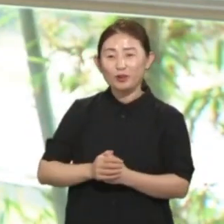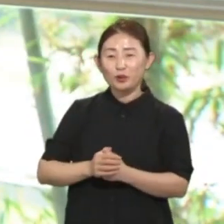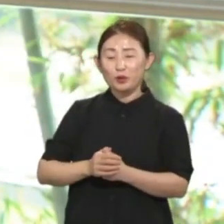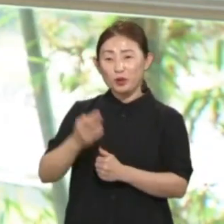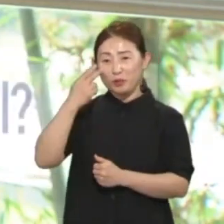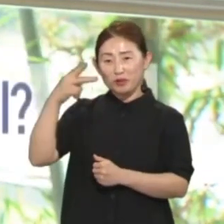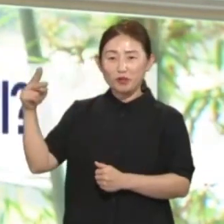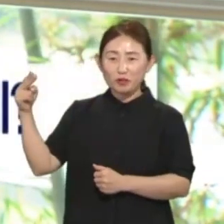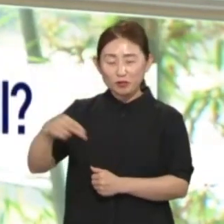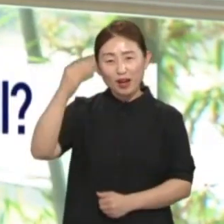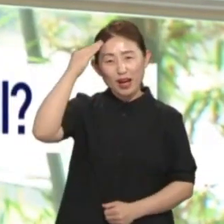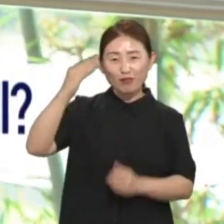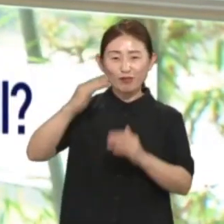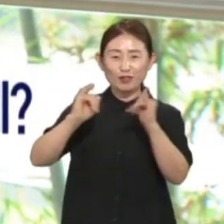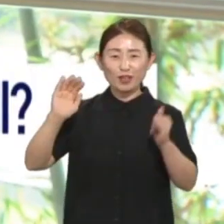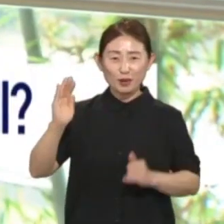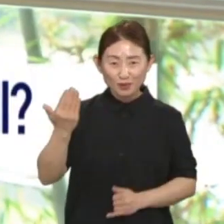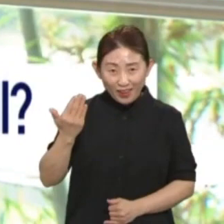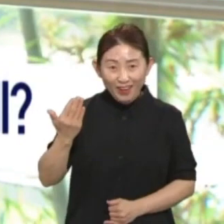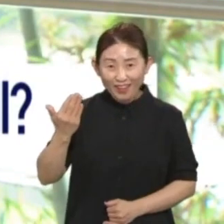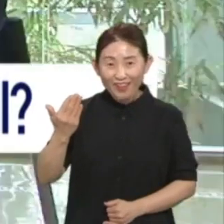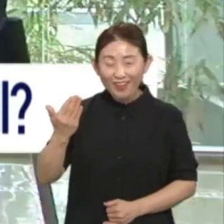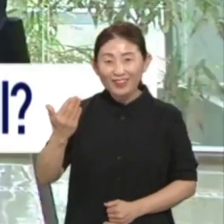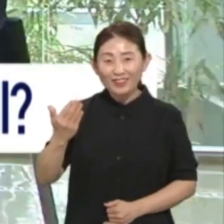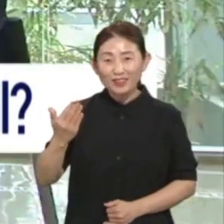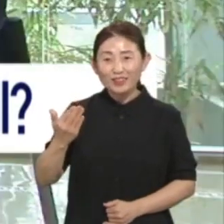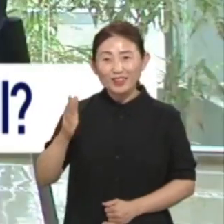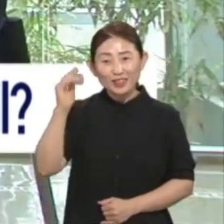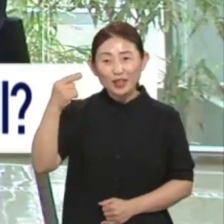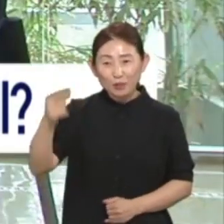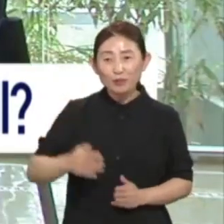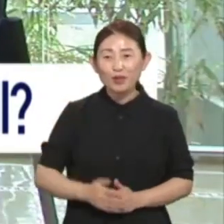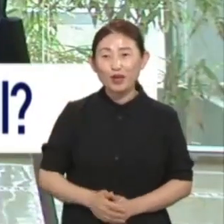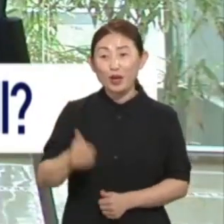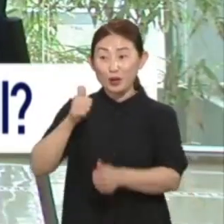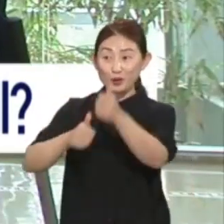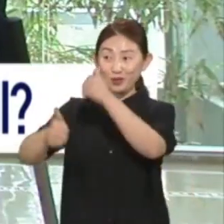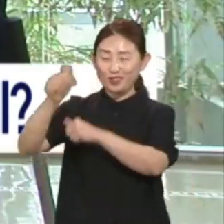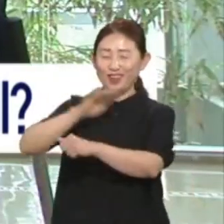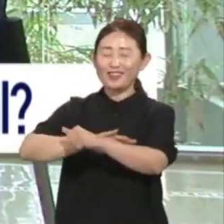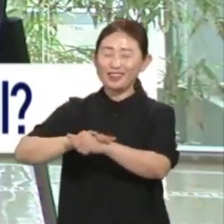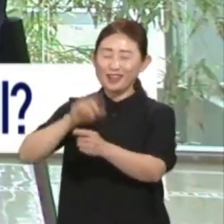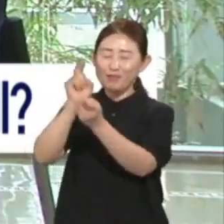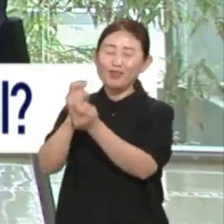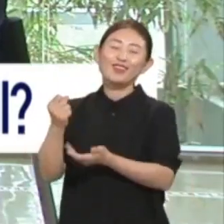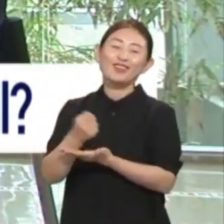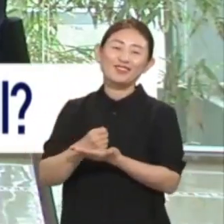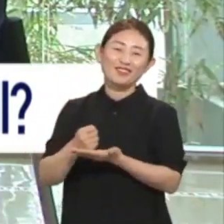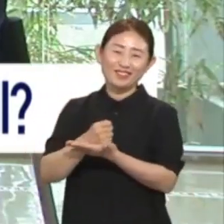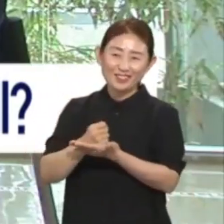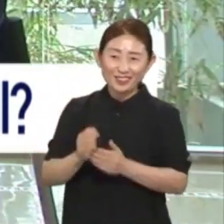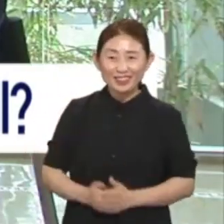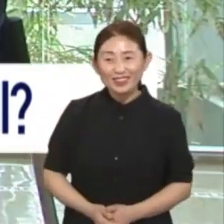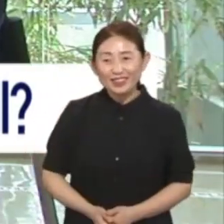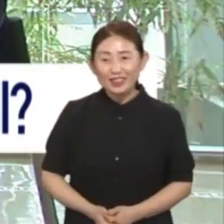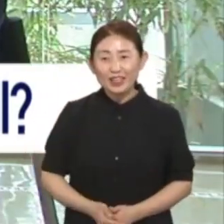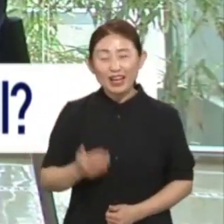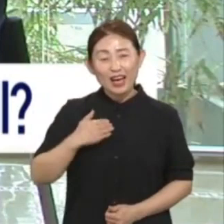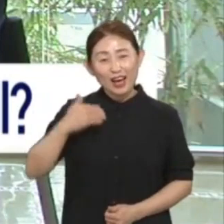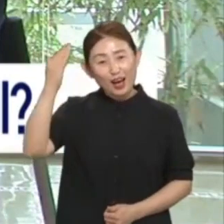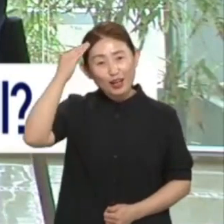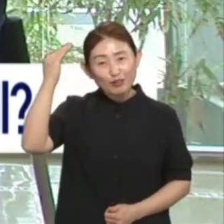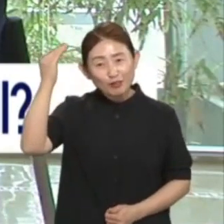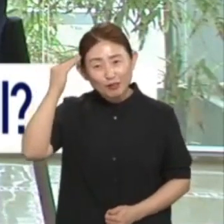돼서 이제 다 한국인이 되셨는데요. 그 얘기도 좀 해주시죠. 한마디로 조상만 잘 만난 거죠. 그래서 한국은